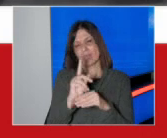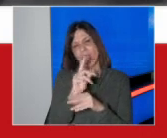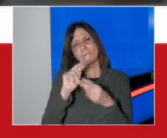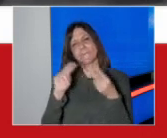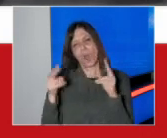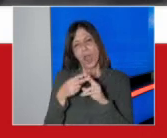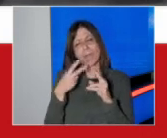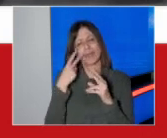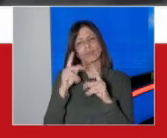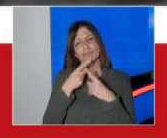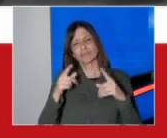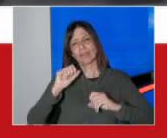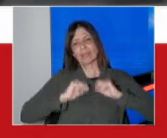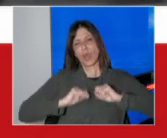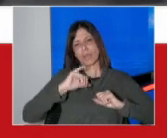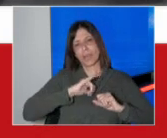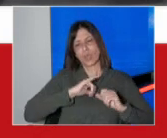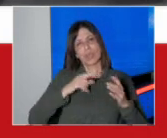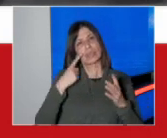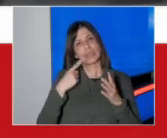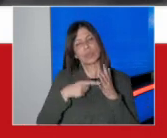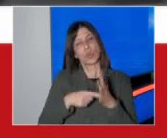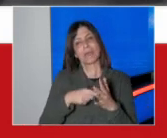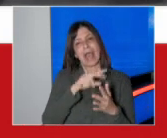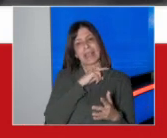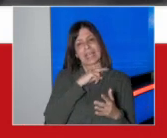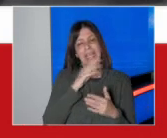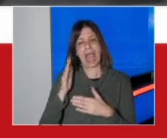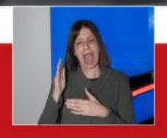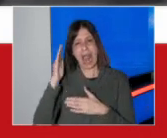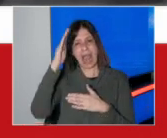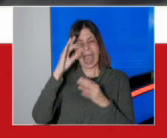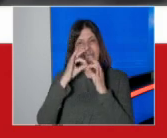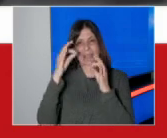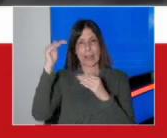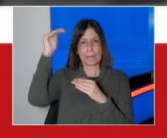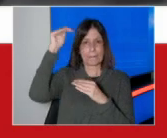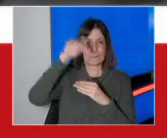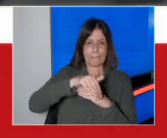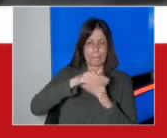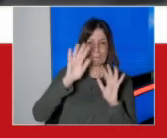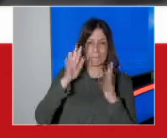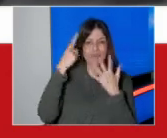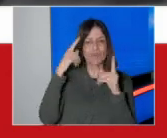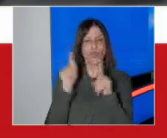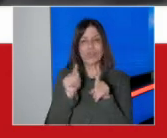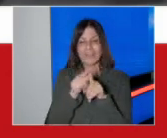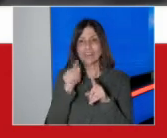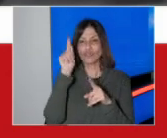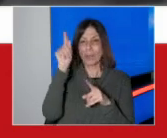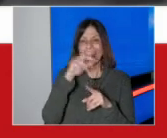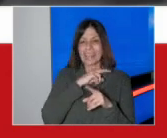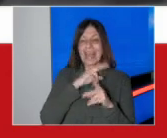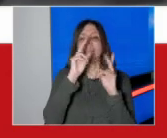אנחנו ראינו כל מיני התנהגויות מאוד מעניינות. דוגמה, באנגליה זה עלה, התחיל לרדת די מהר, וחשבו שנהיה כמוהם, ואצלם דרך אגב